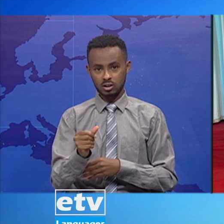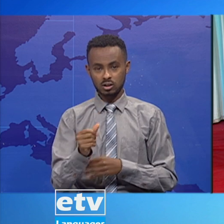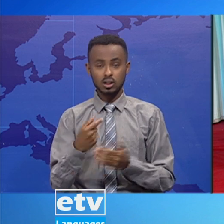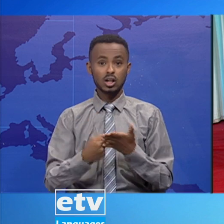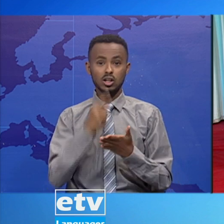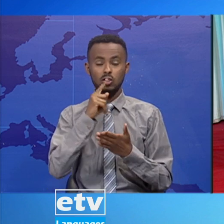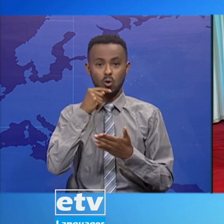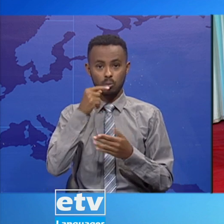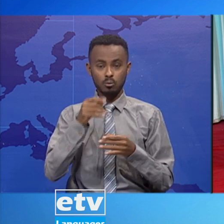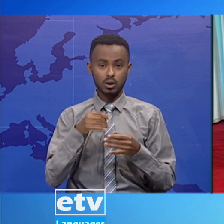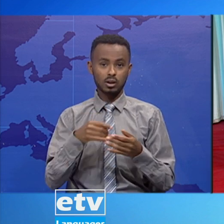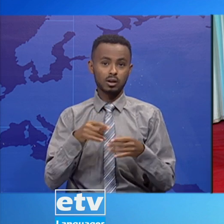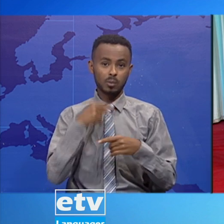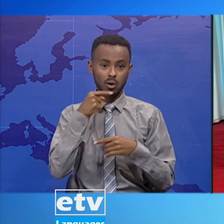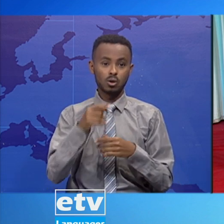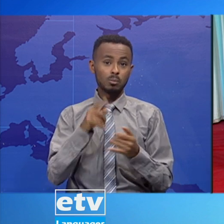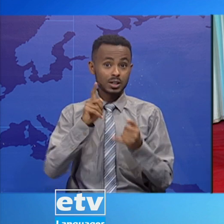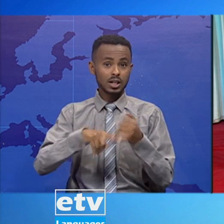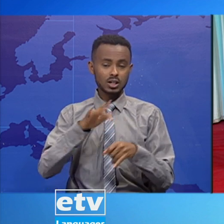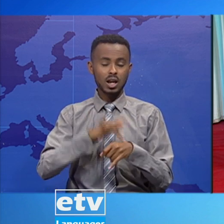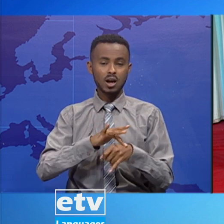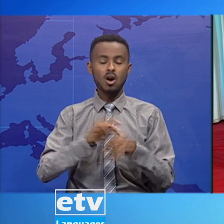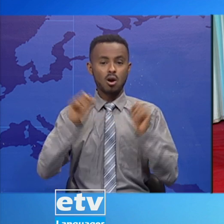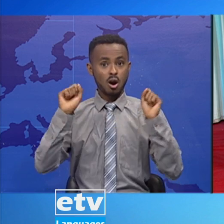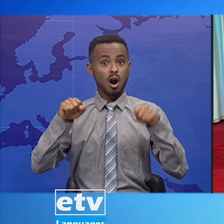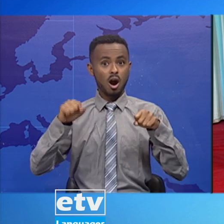እንደዚህ ነው የሚለውና መጨረሻው ላይ